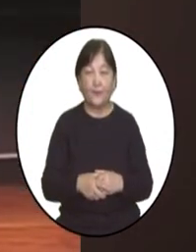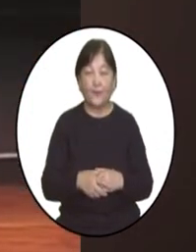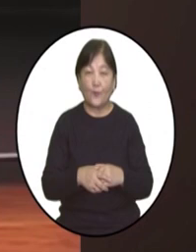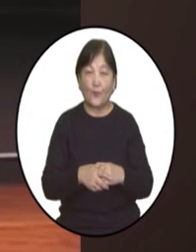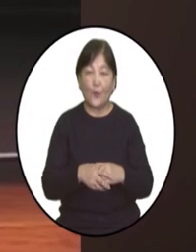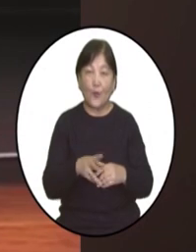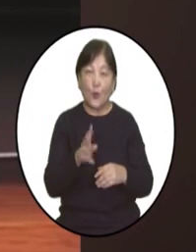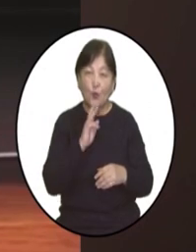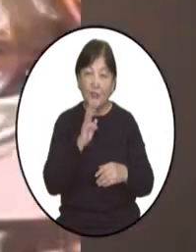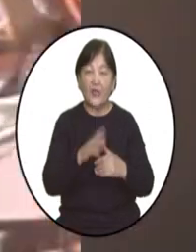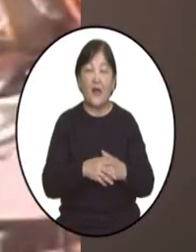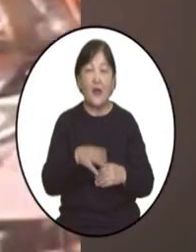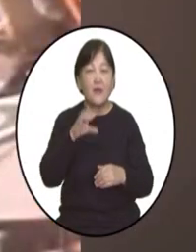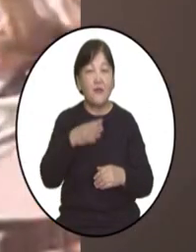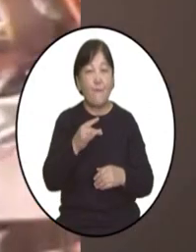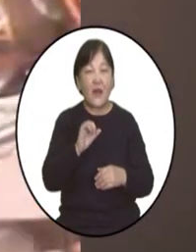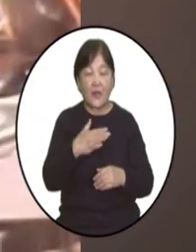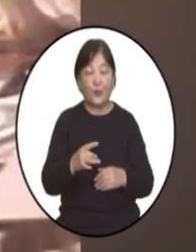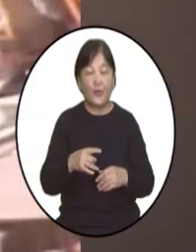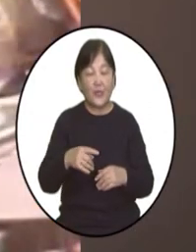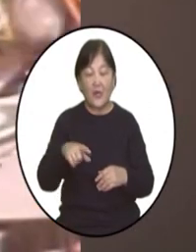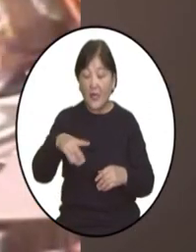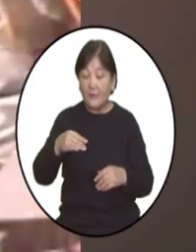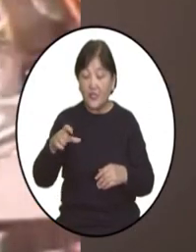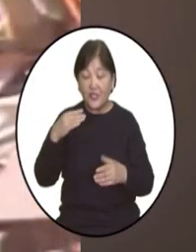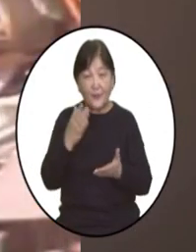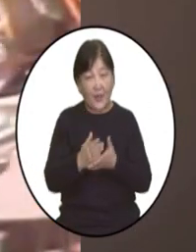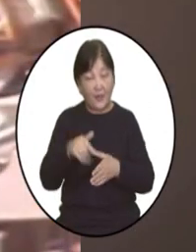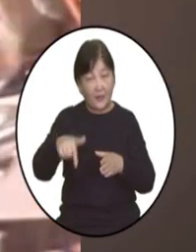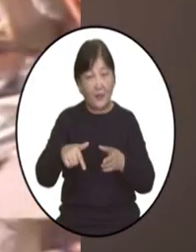усныхаа температурыг хэмжиж байна.